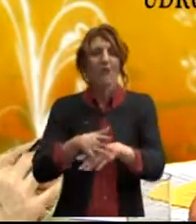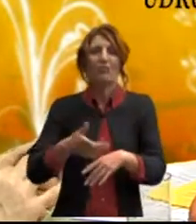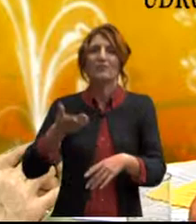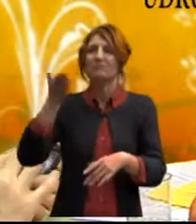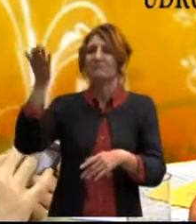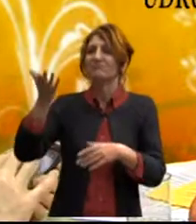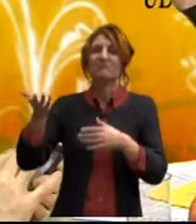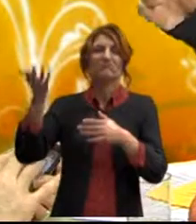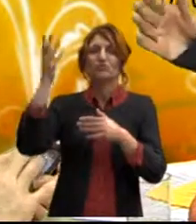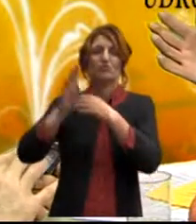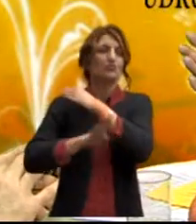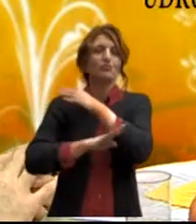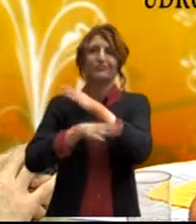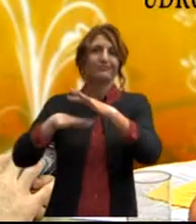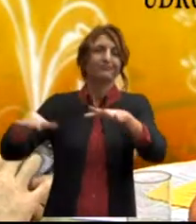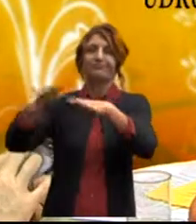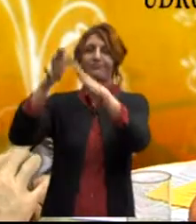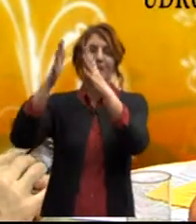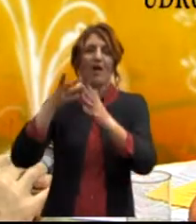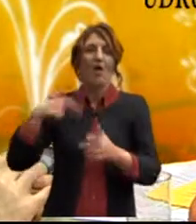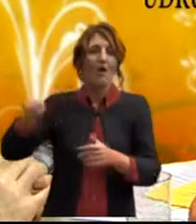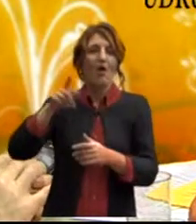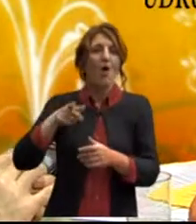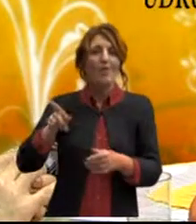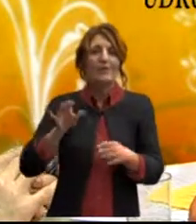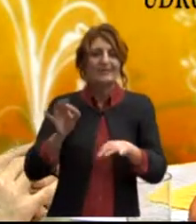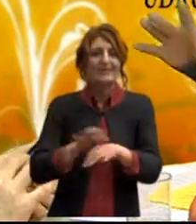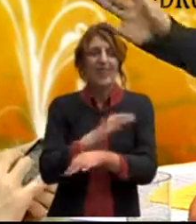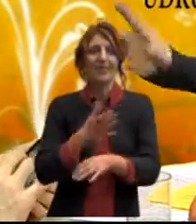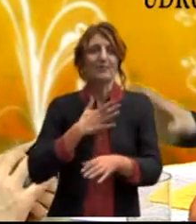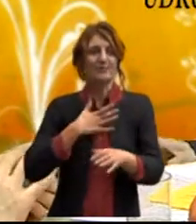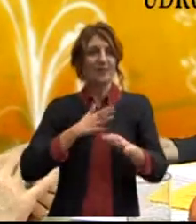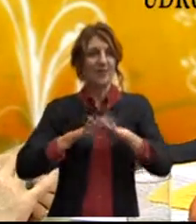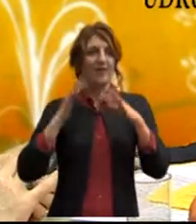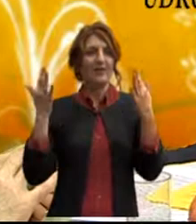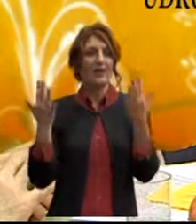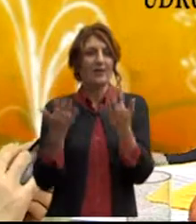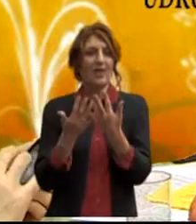prašumi je jako sretan u svome ovome, kako se kaže, okruženju, a ima ih možda